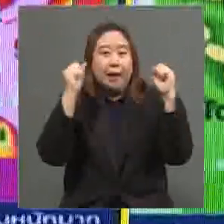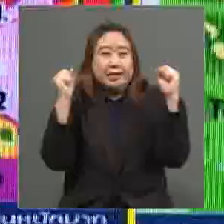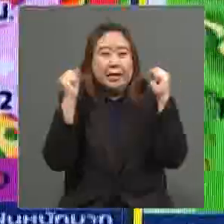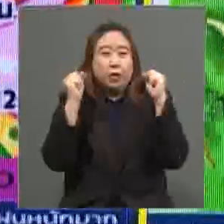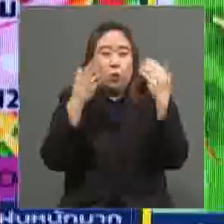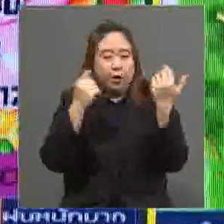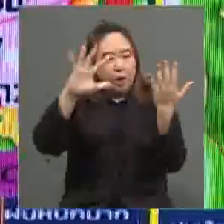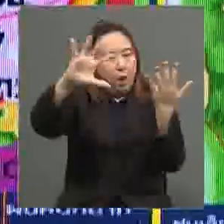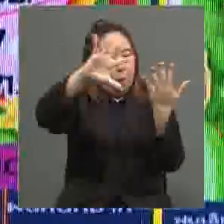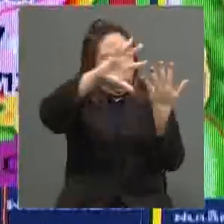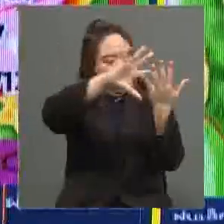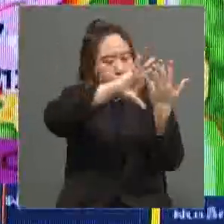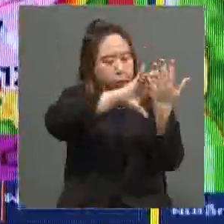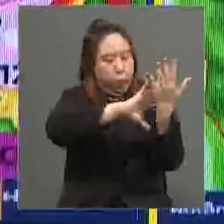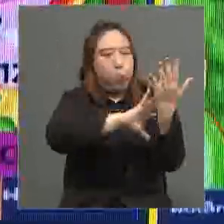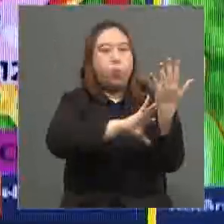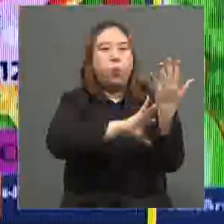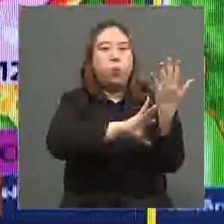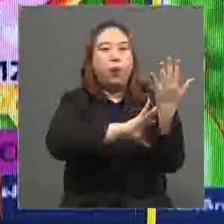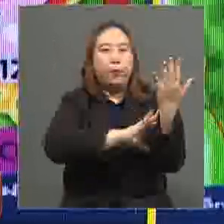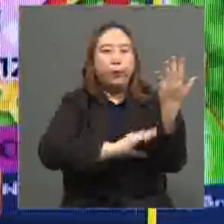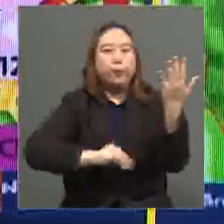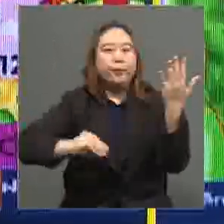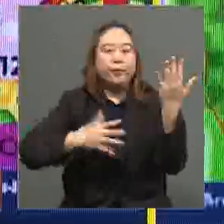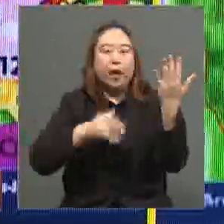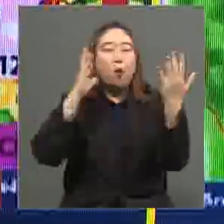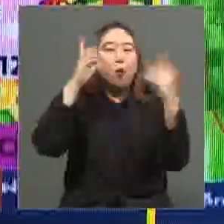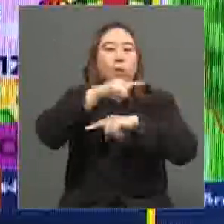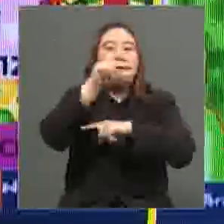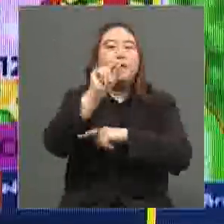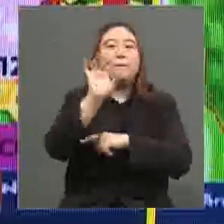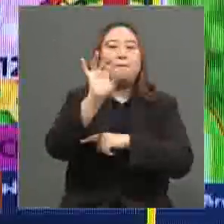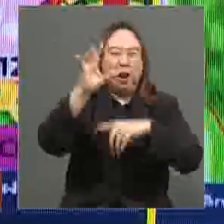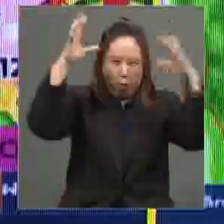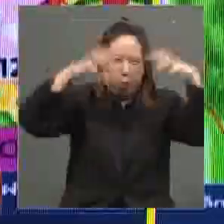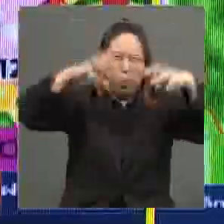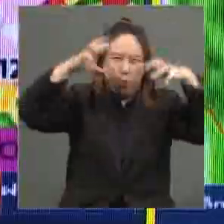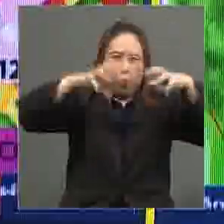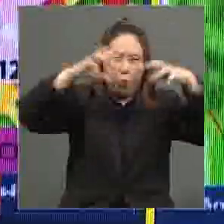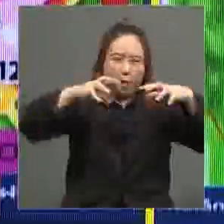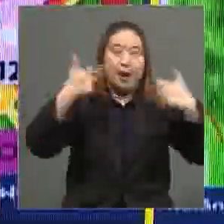งพละใต้ตอนบนก็เลยทำให้ภาคายของภาคต้ในวันท 28 นะจจะยักเยหน่อย